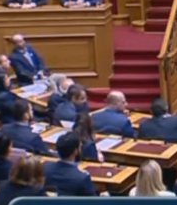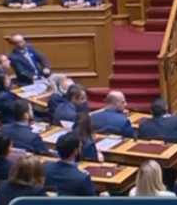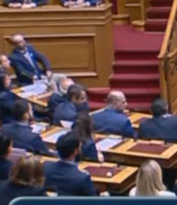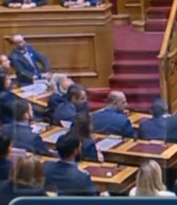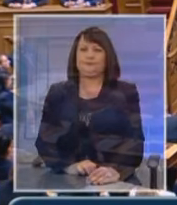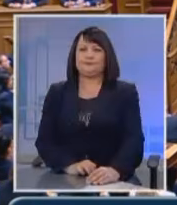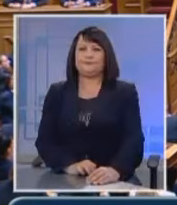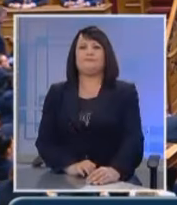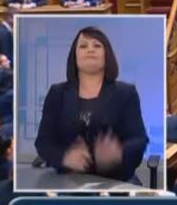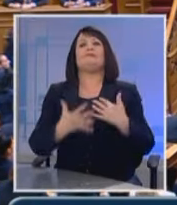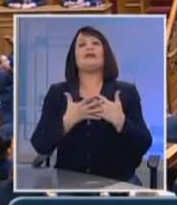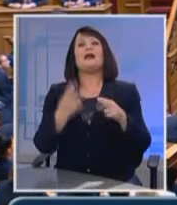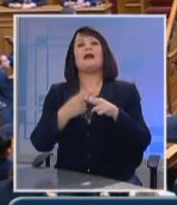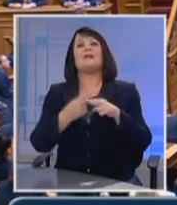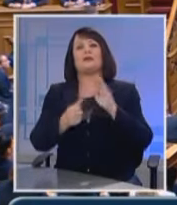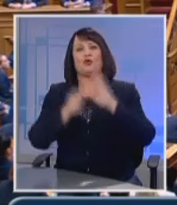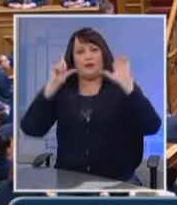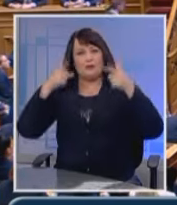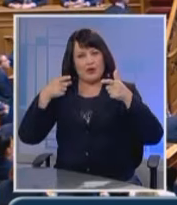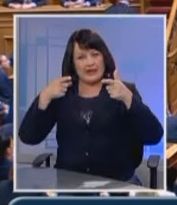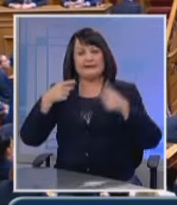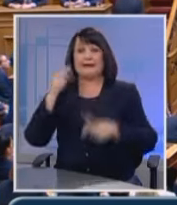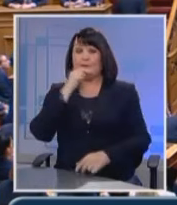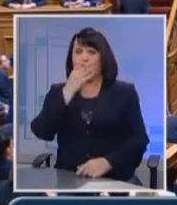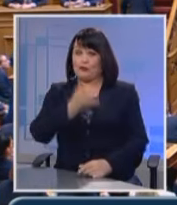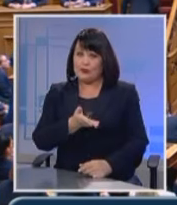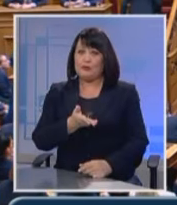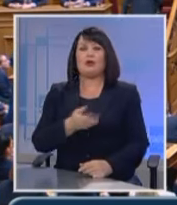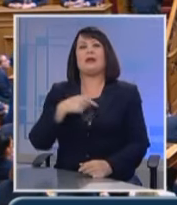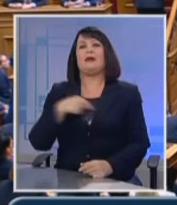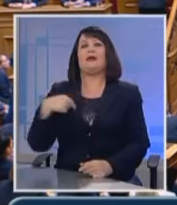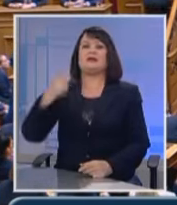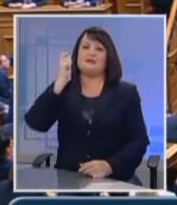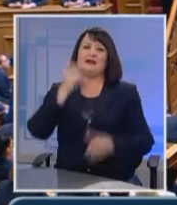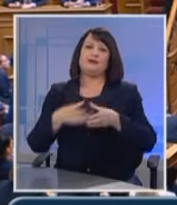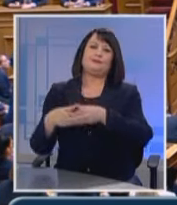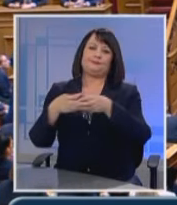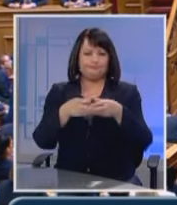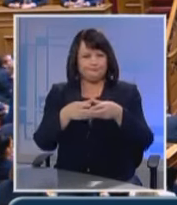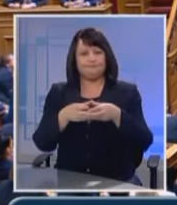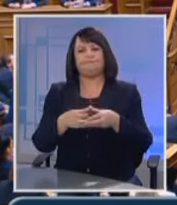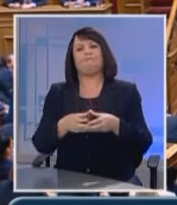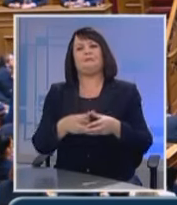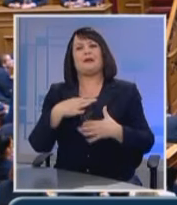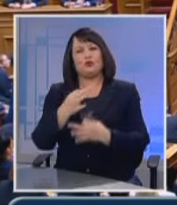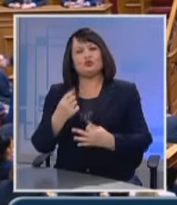Αγαπητέ κύριε Πρόεδρε της Δημοκρατίας, κύριε Πρωθυπουργέ, κύριε Αρχηγοί των κομμάτων και κοινοβουλευτικοί